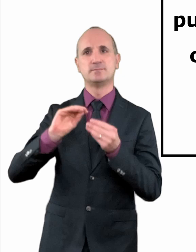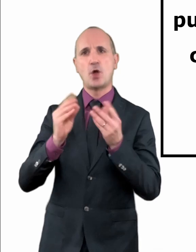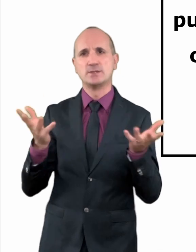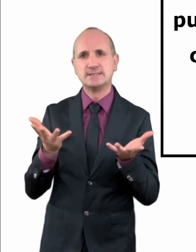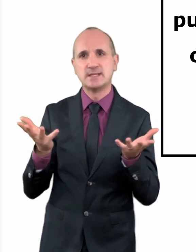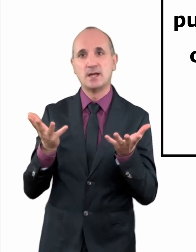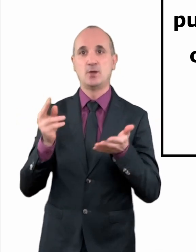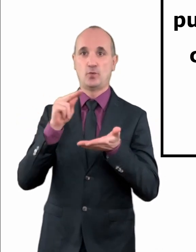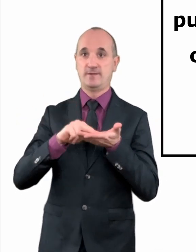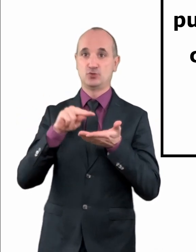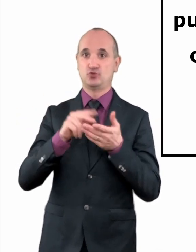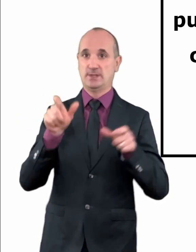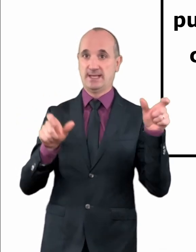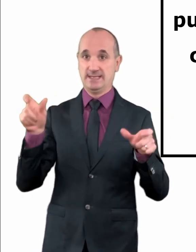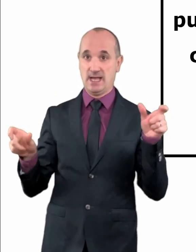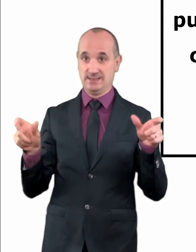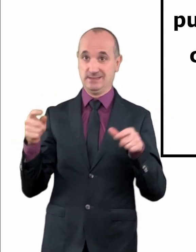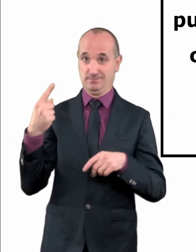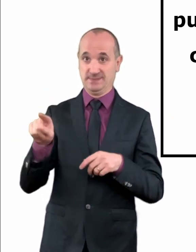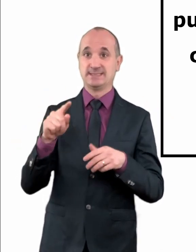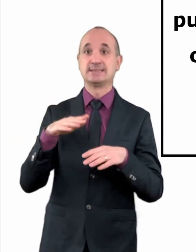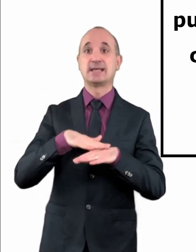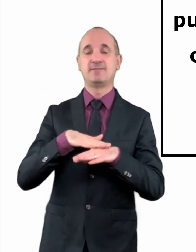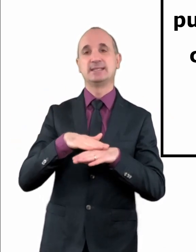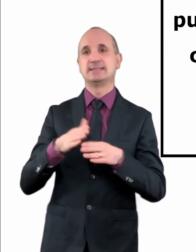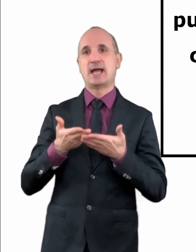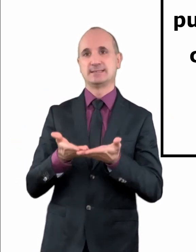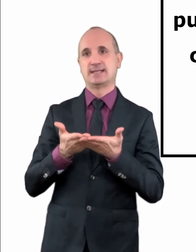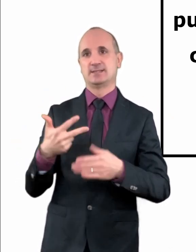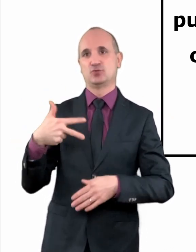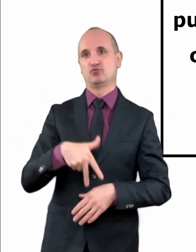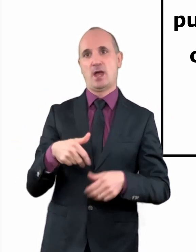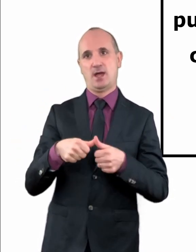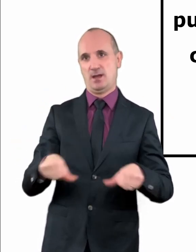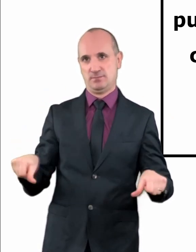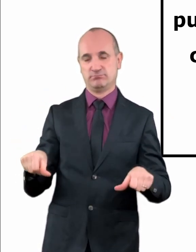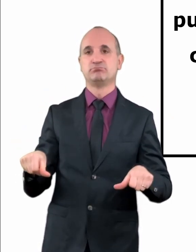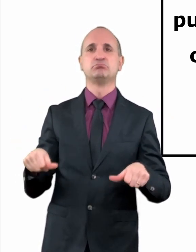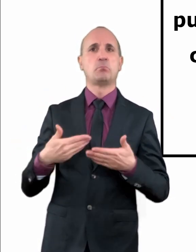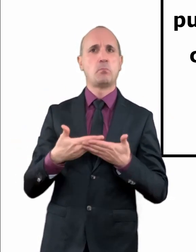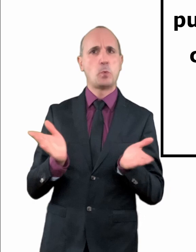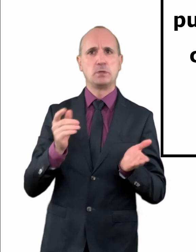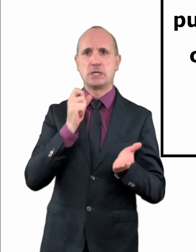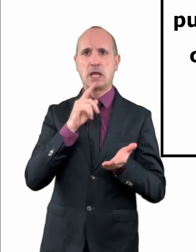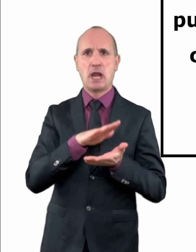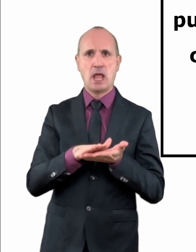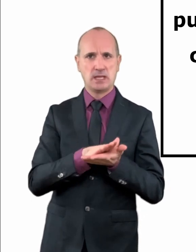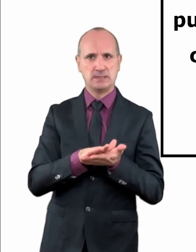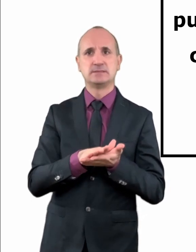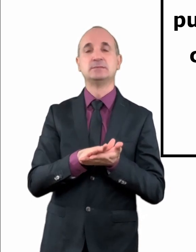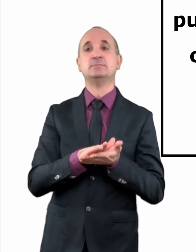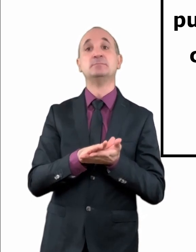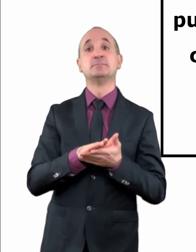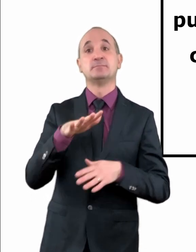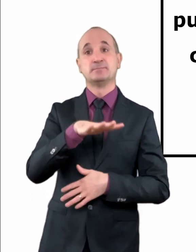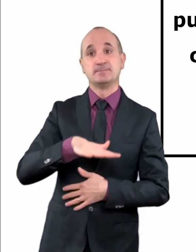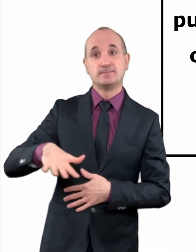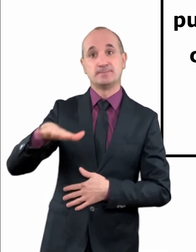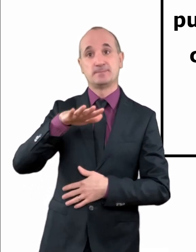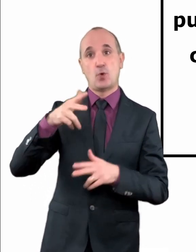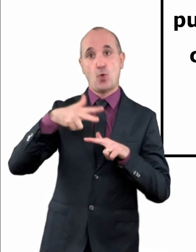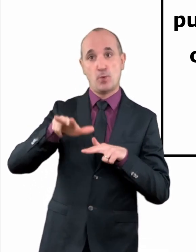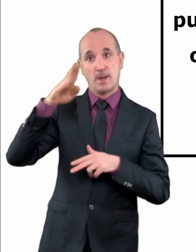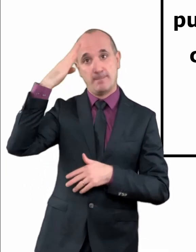cosa sono i giudici gli uffici della cittadinanza sono servizi di assistenza sociali essenziali pubblici e gratuiti